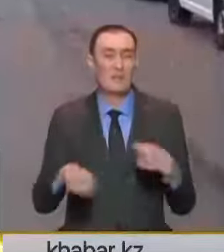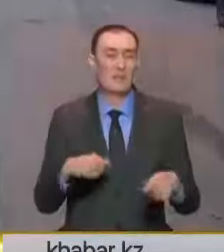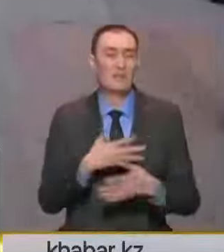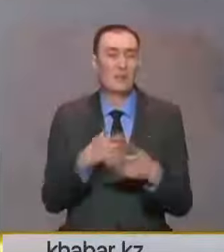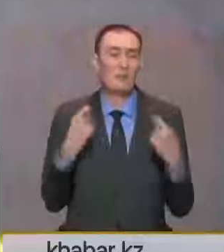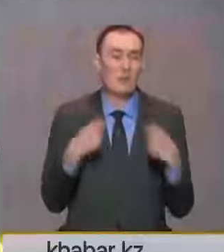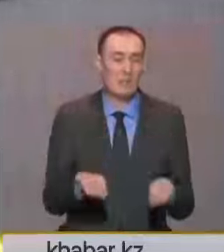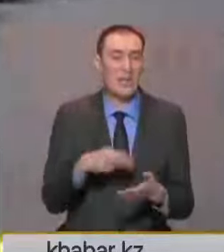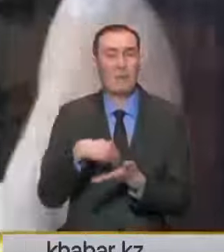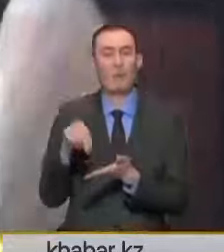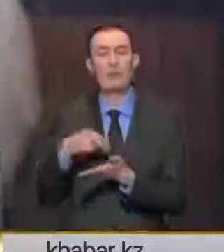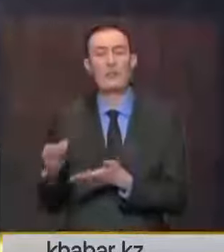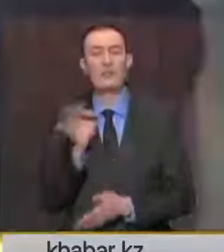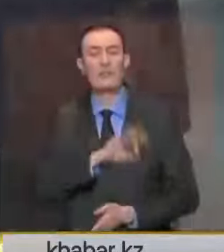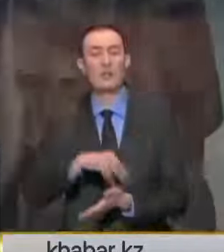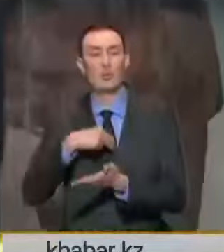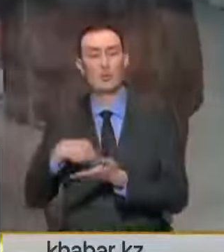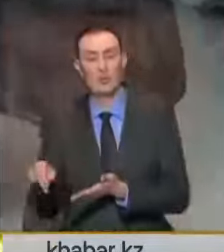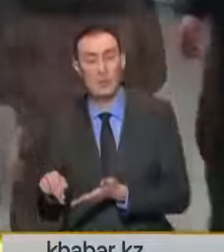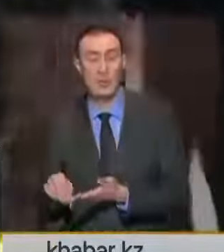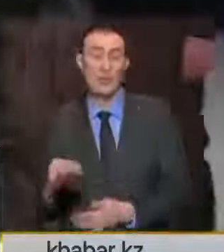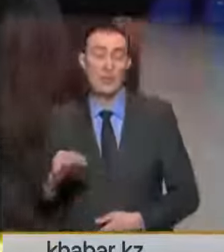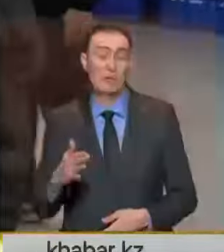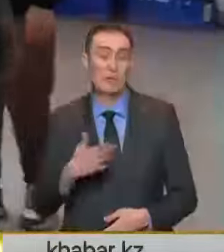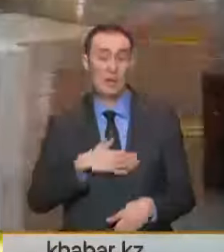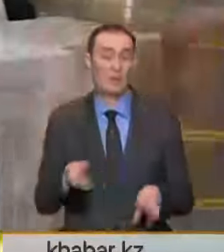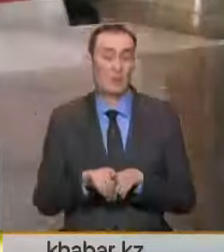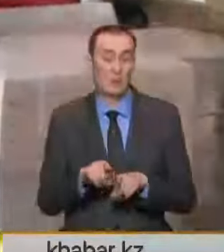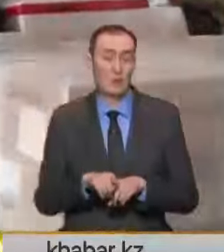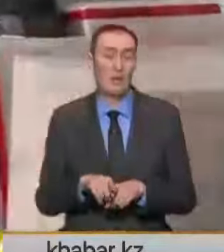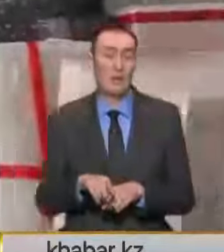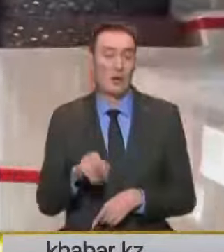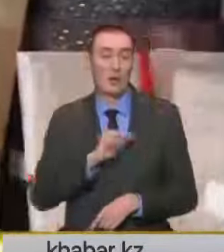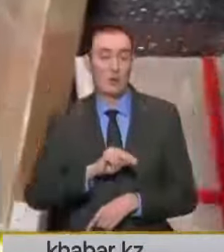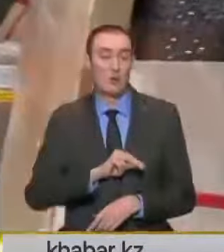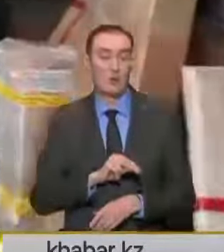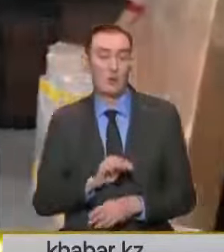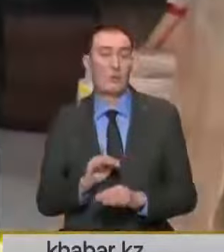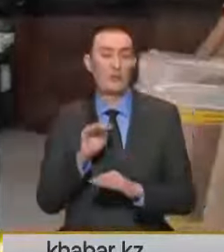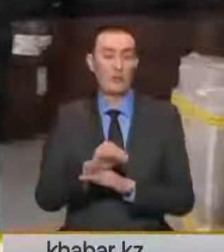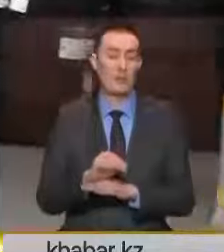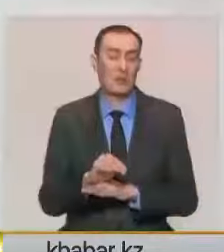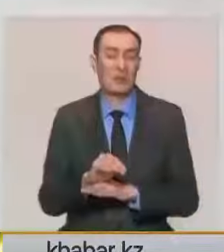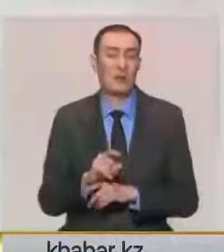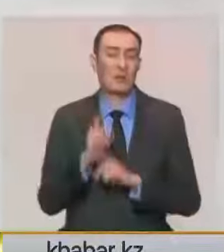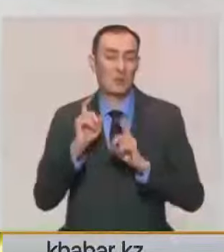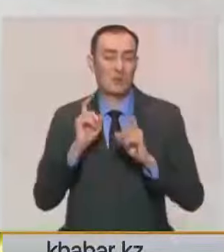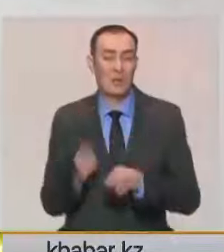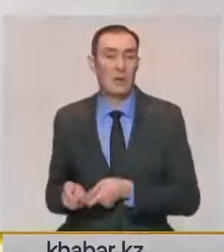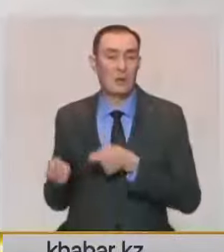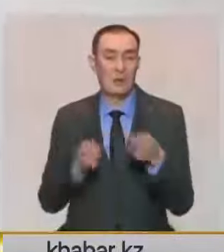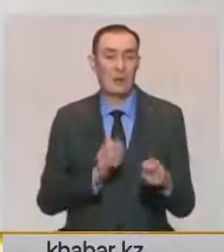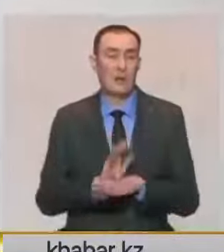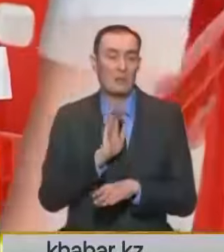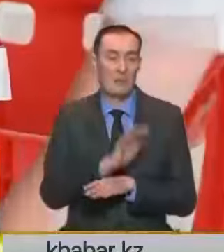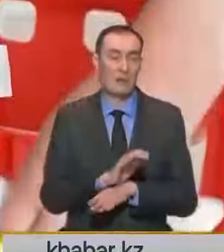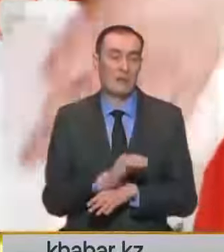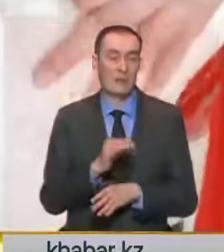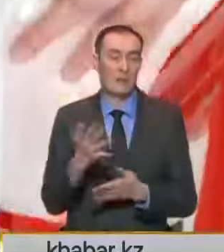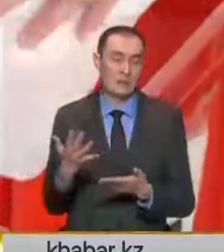продать, для покупателя выгодно купить. И для нас это каждый раз новые задачи, которые мы ставим